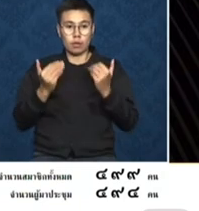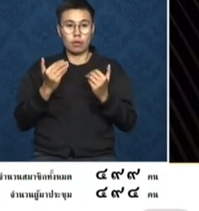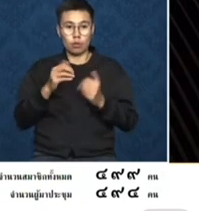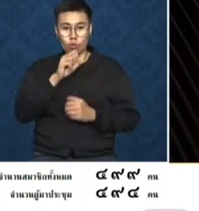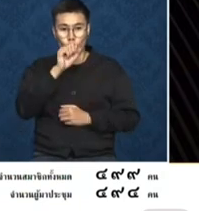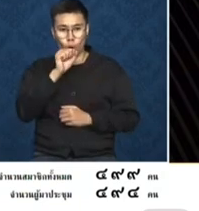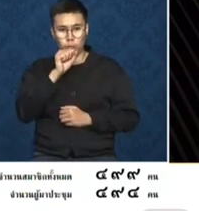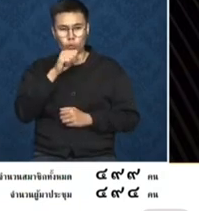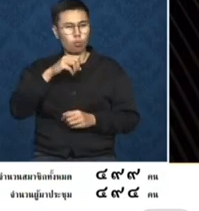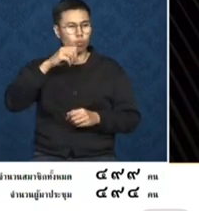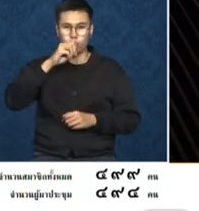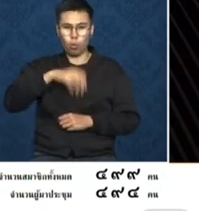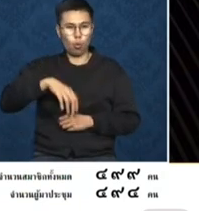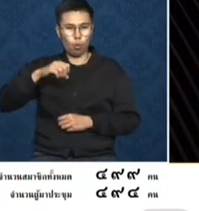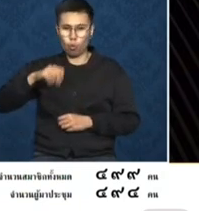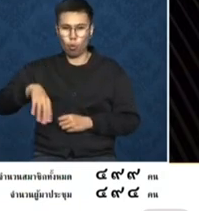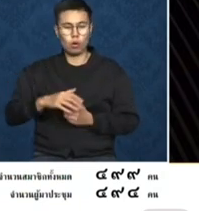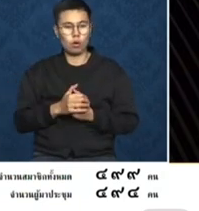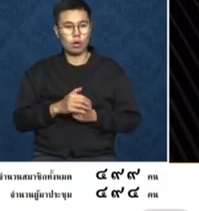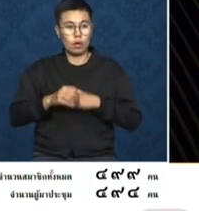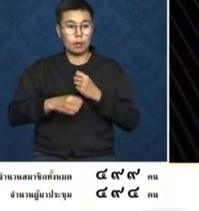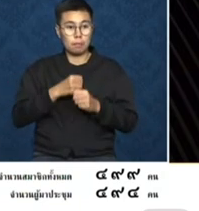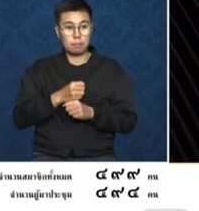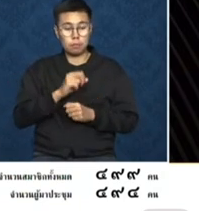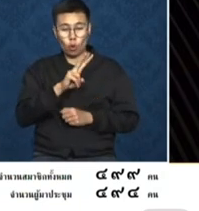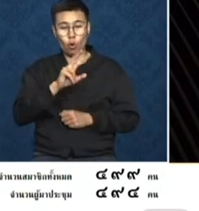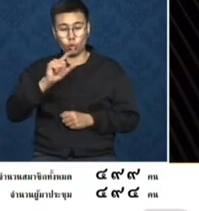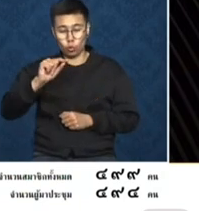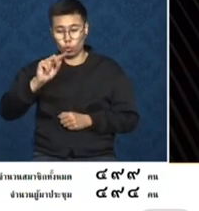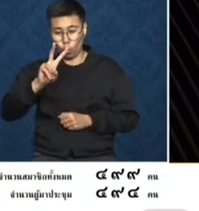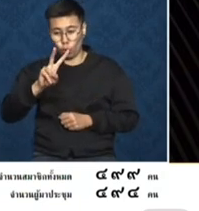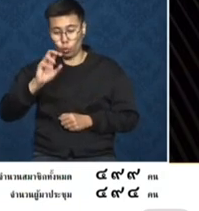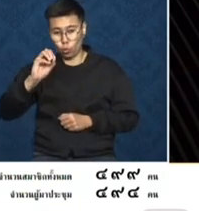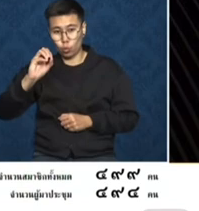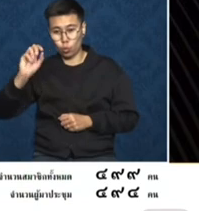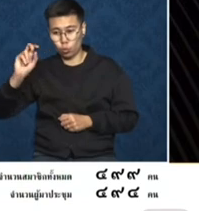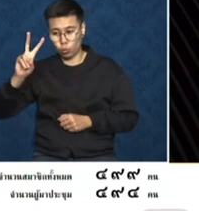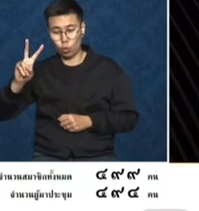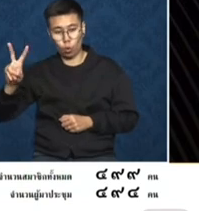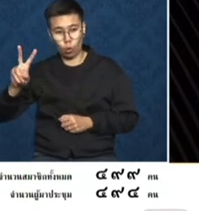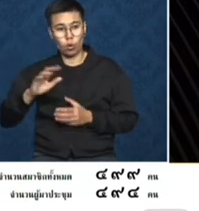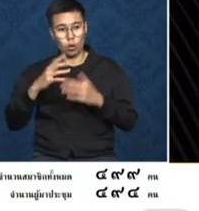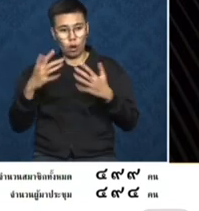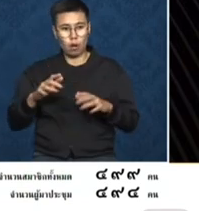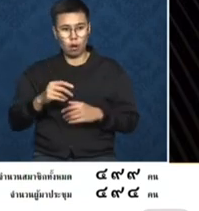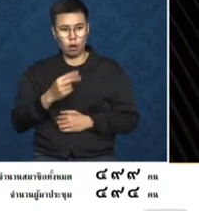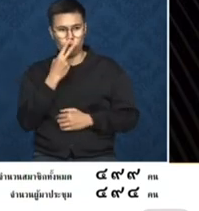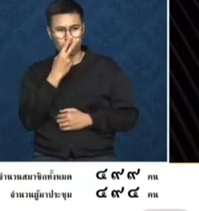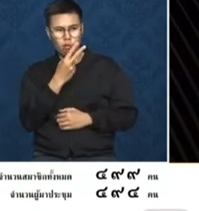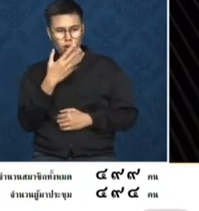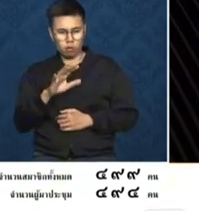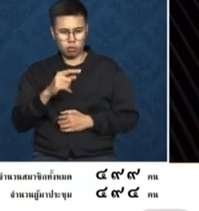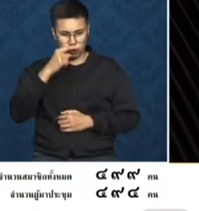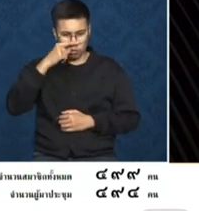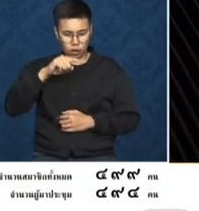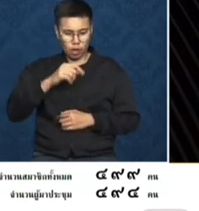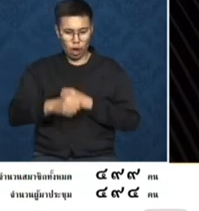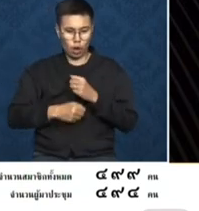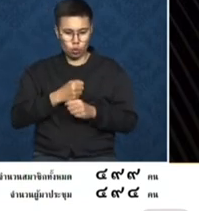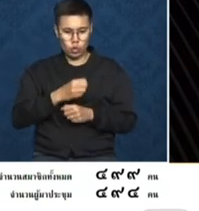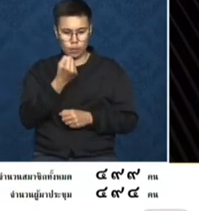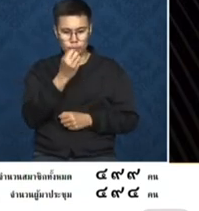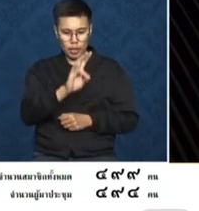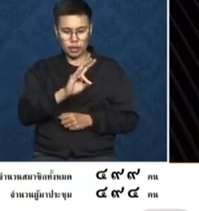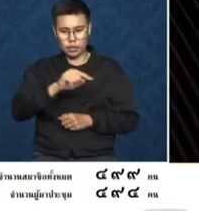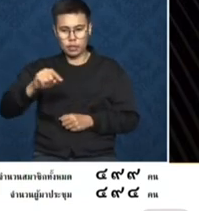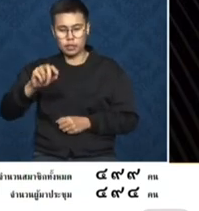สบพรศาตกตามมาโดยตลอดจนถึงพริศา 2,022สะท้อนวาอะไรครับสะท้อนวาผลเมืองของไทยทมอายุตั้แต่ 17 ถึ